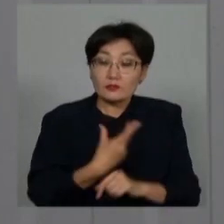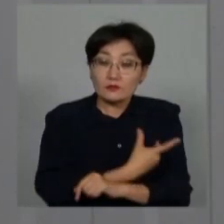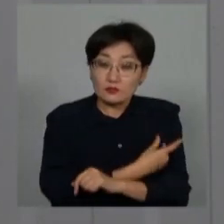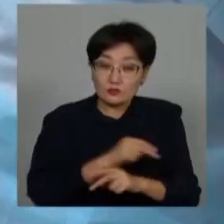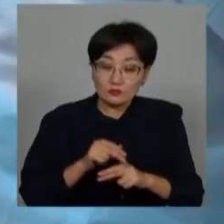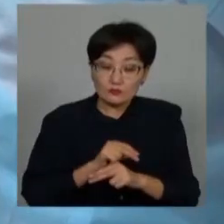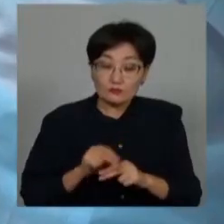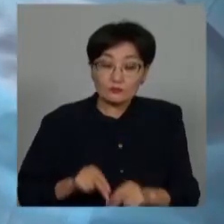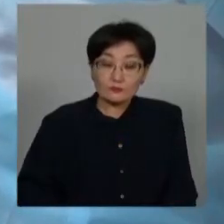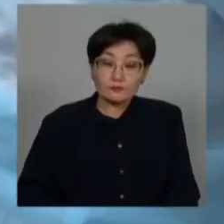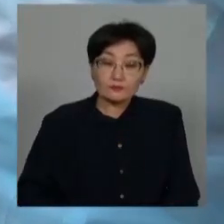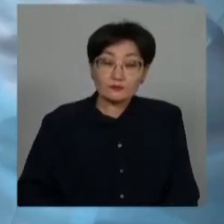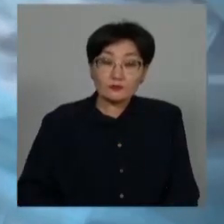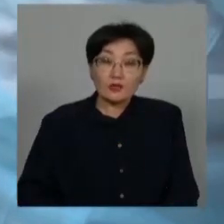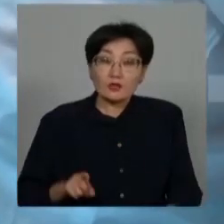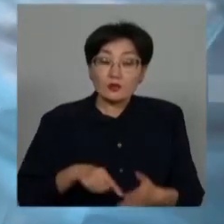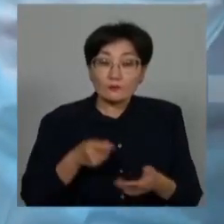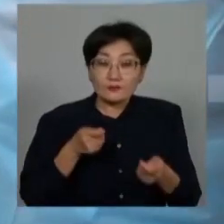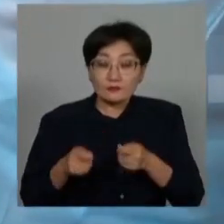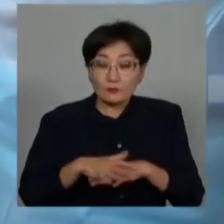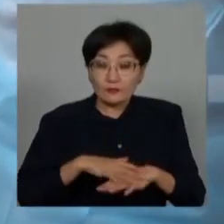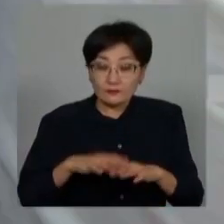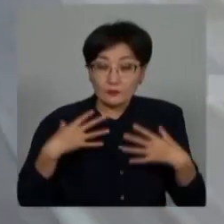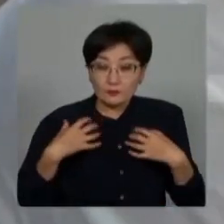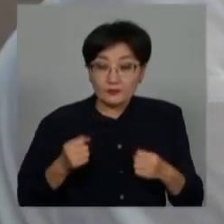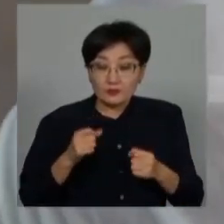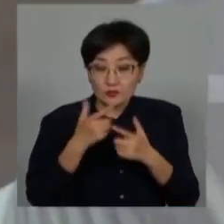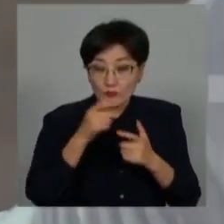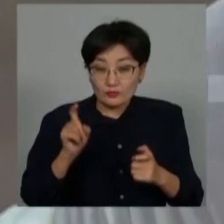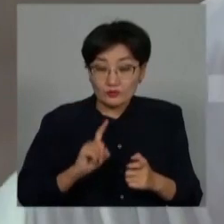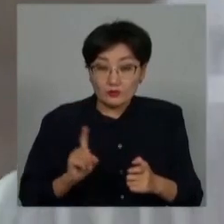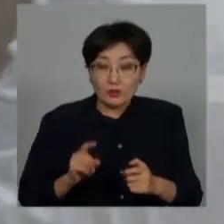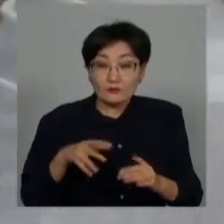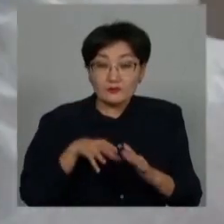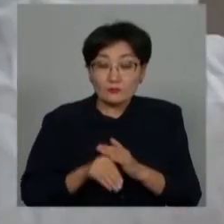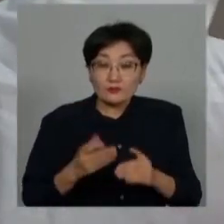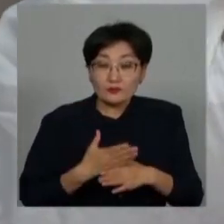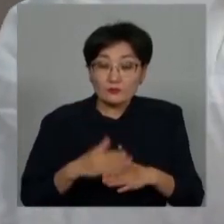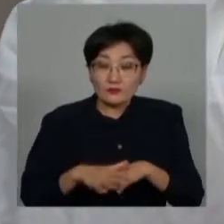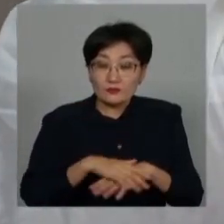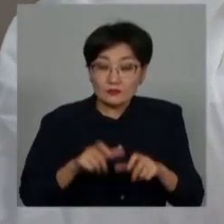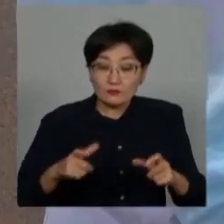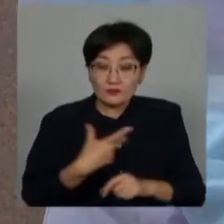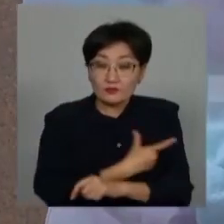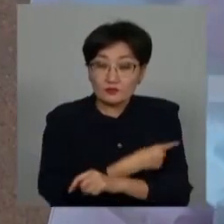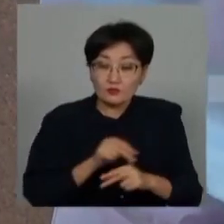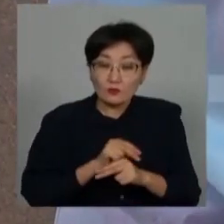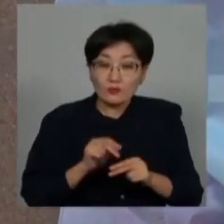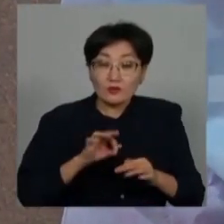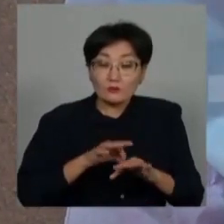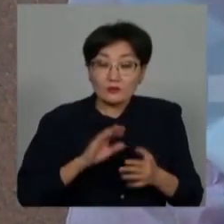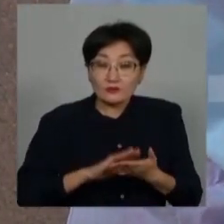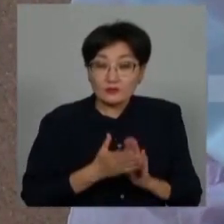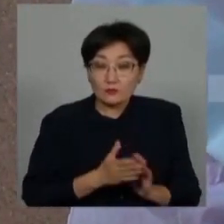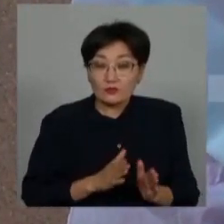вакцинацию. В городском управлении общественного здоровья сообщают, что именно благодаря массовой вакцинации эпидситуация в